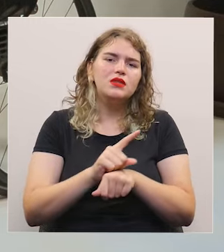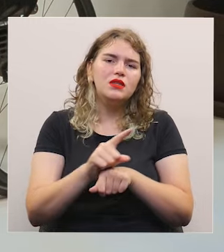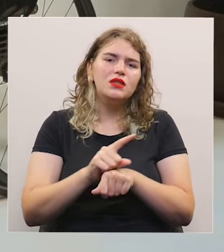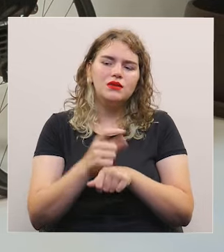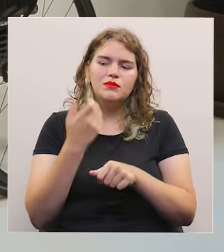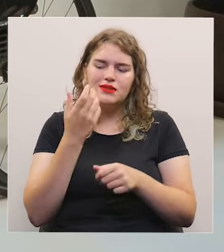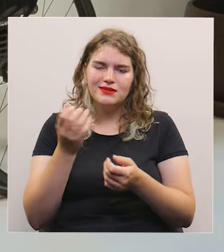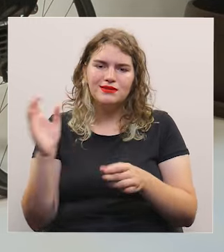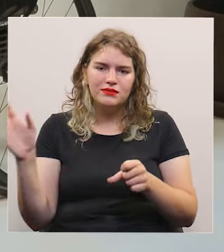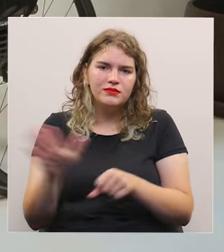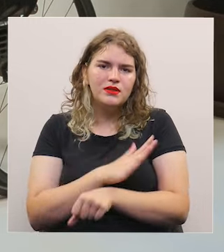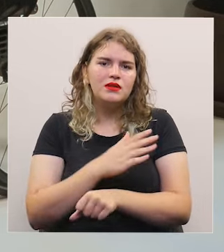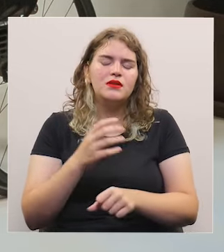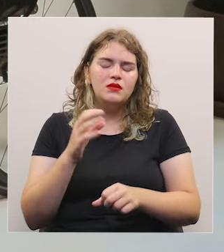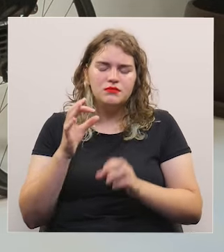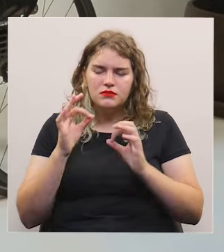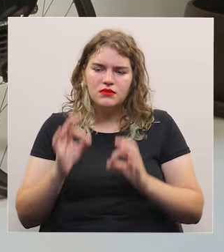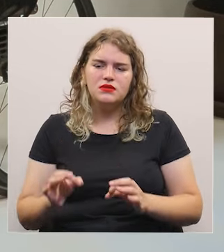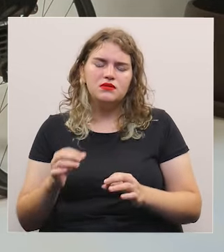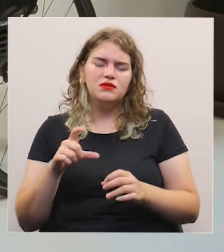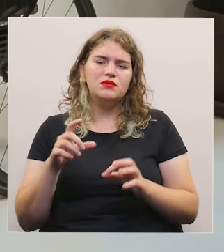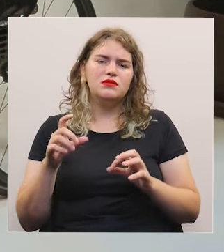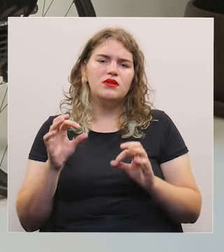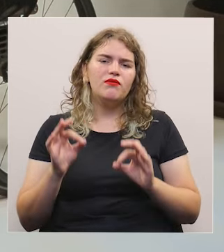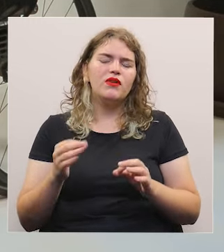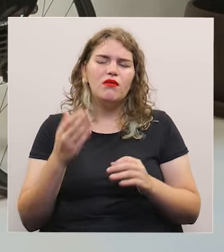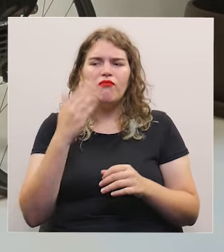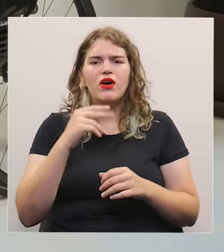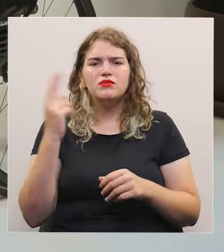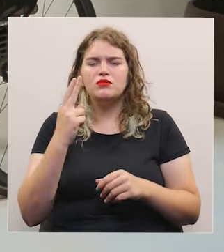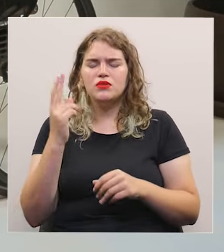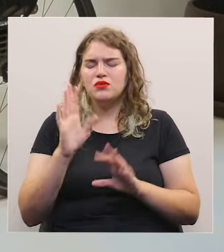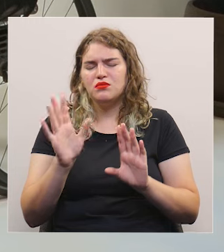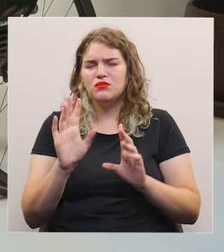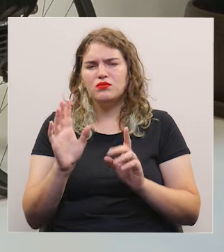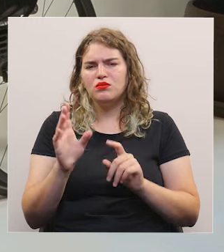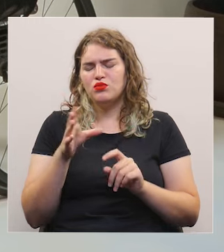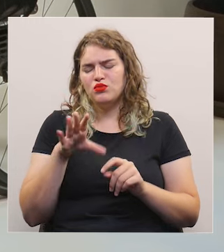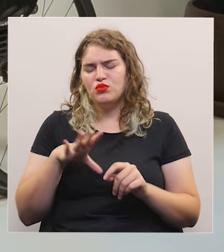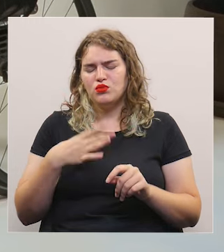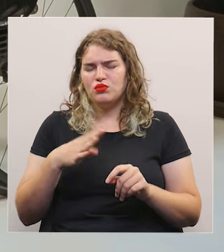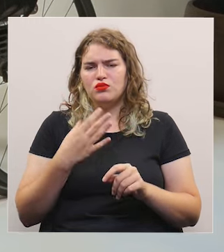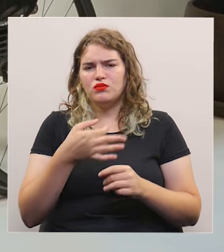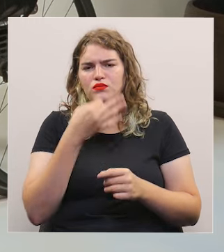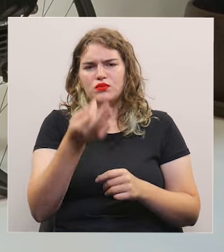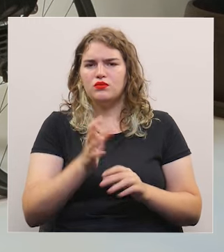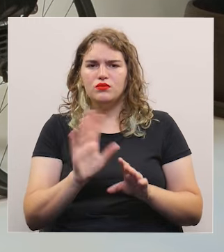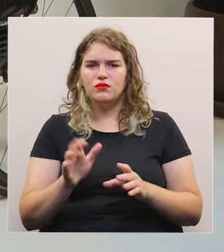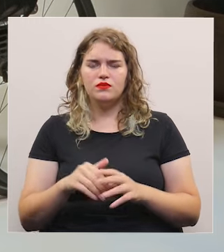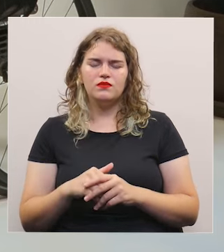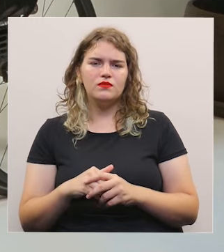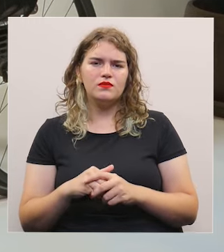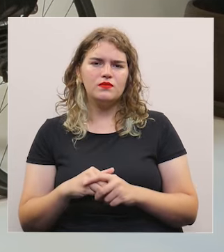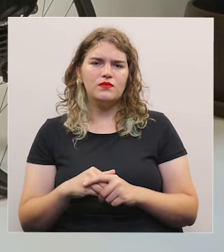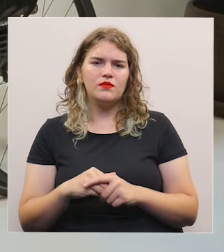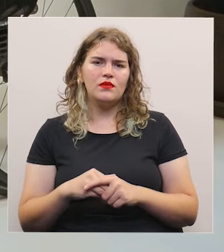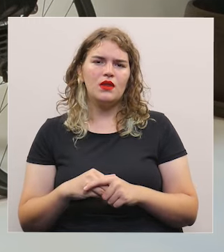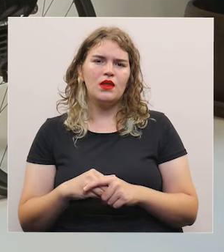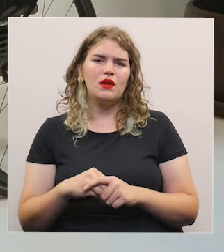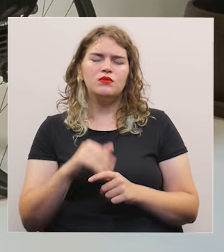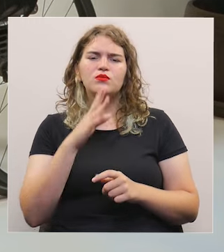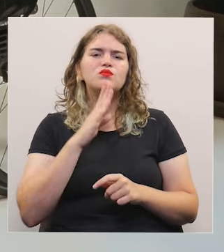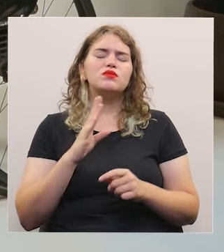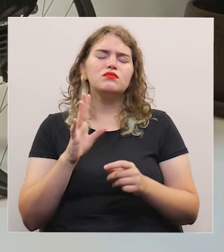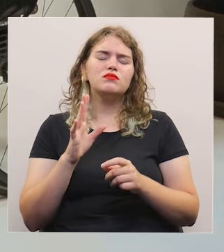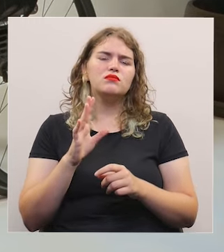împlinirii ca să fie înaintea lui Dumnezeu. De, pur și simplu